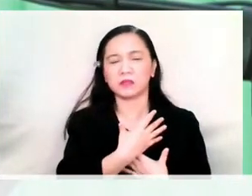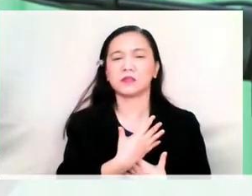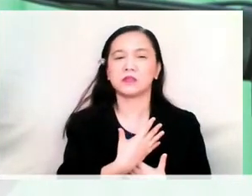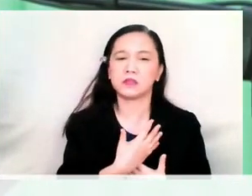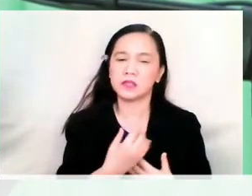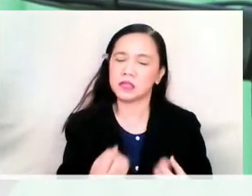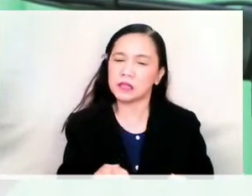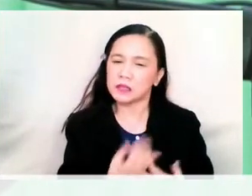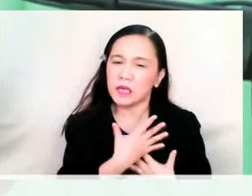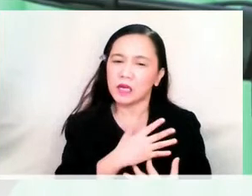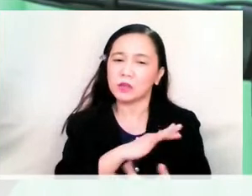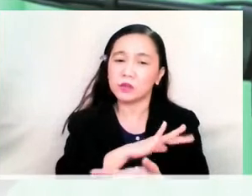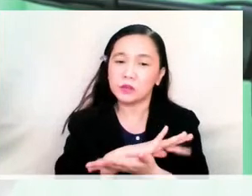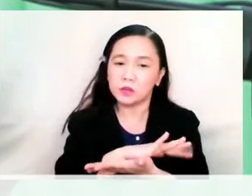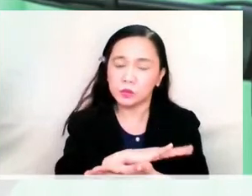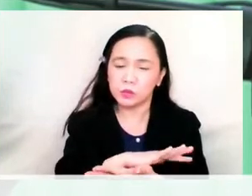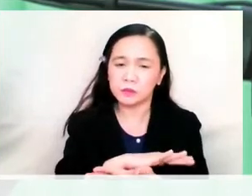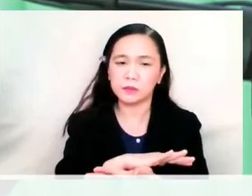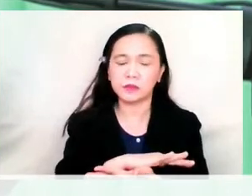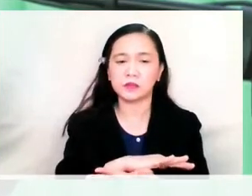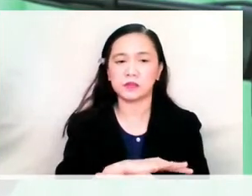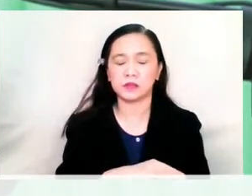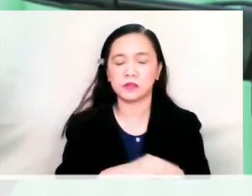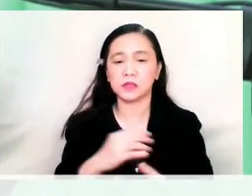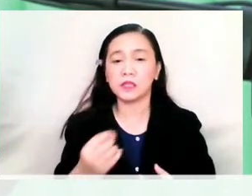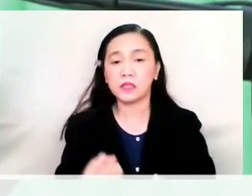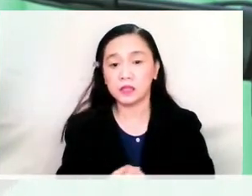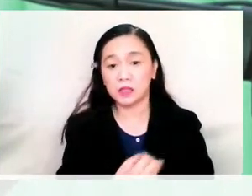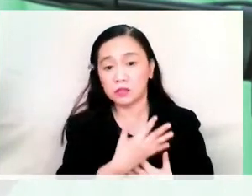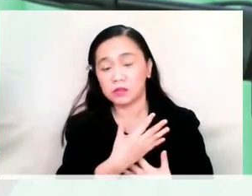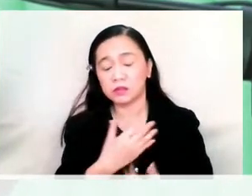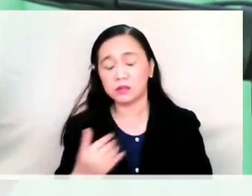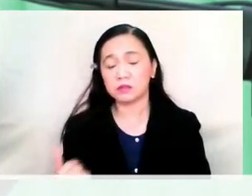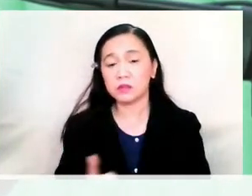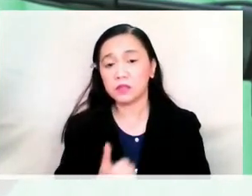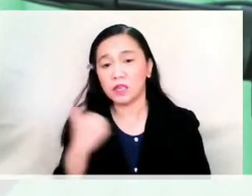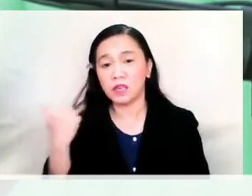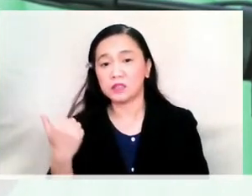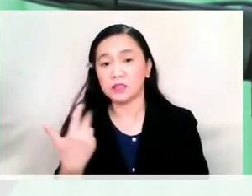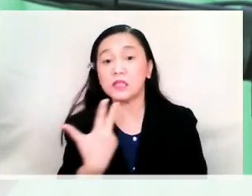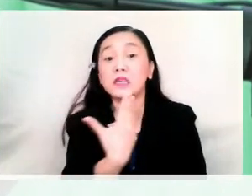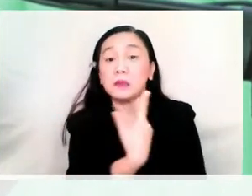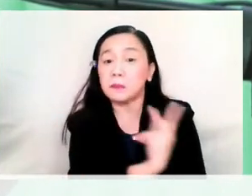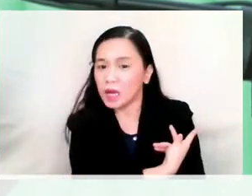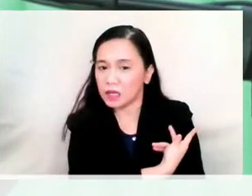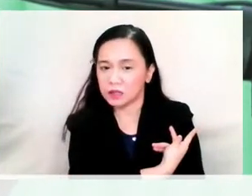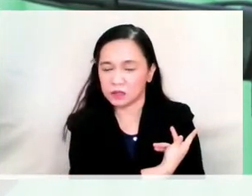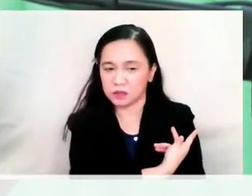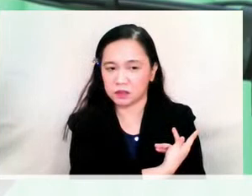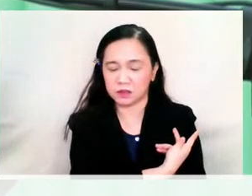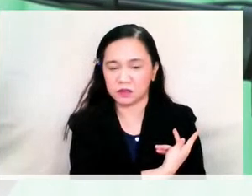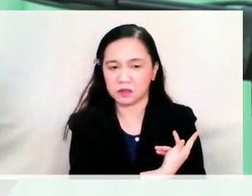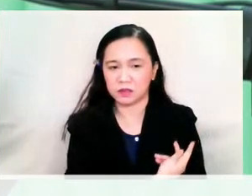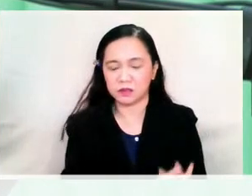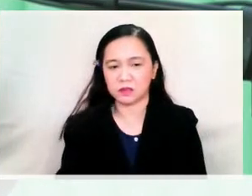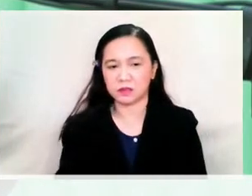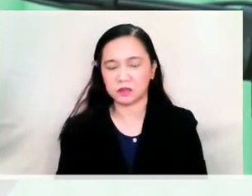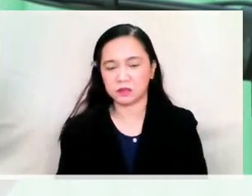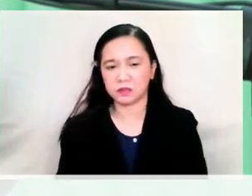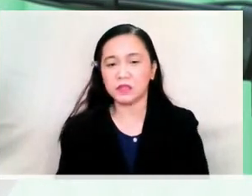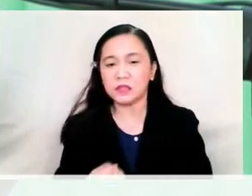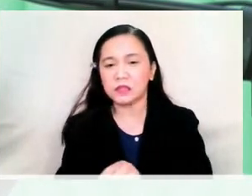COVID-19 virus. Takot nga ang iba sa vaccine mismo. Takot tayo sa ating